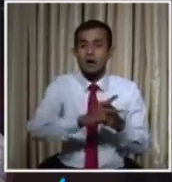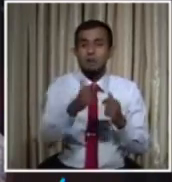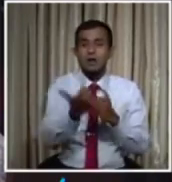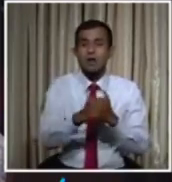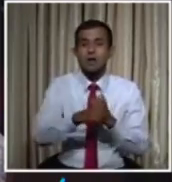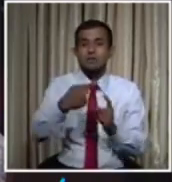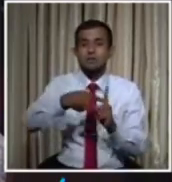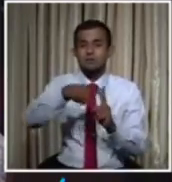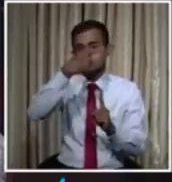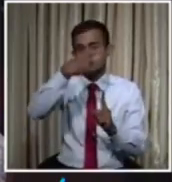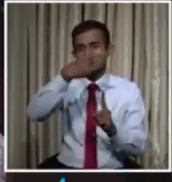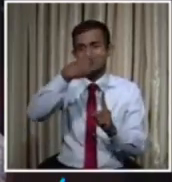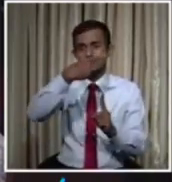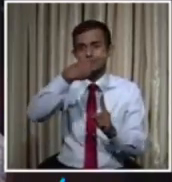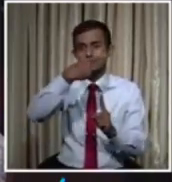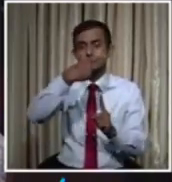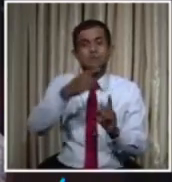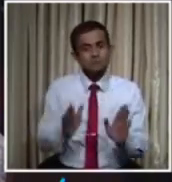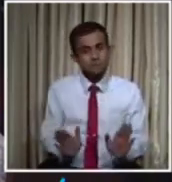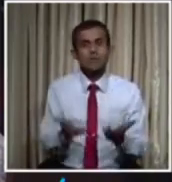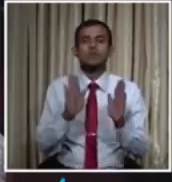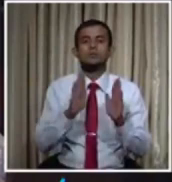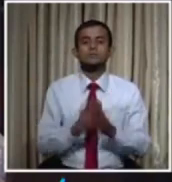විප්ලවයක් දියත් විය යුතුයි.